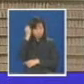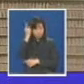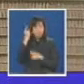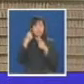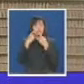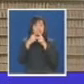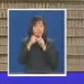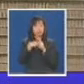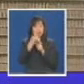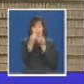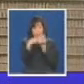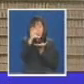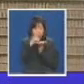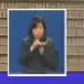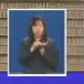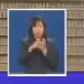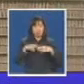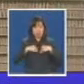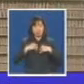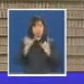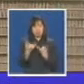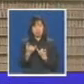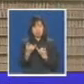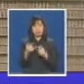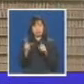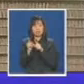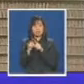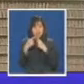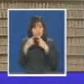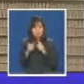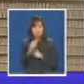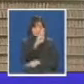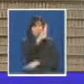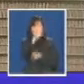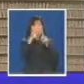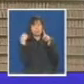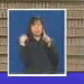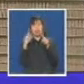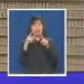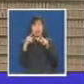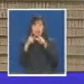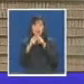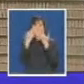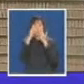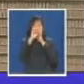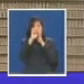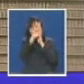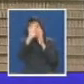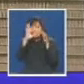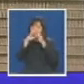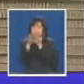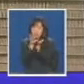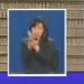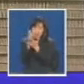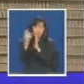รงนี้ก็จึงได้ตัดสินใจว่าเราก็จำเป็นจะต้องมีการรักษาตัวระบบนะครับในเรื่องของฝ่ายนิติบัญญัติแล้วก็ใ